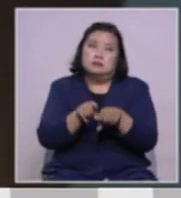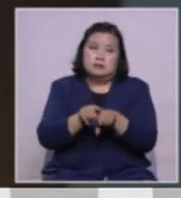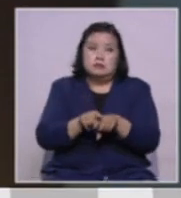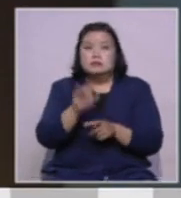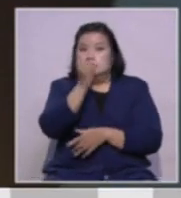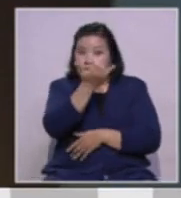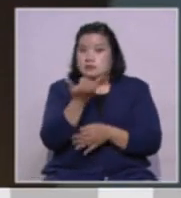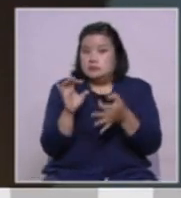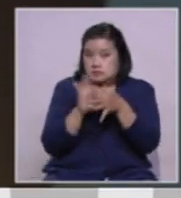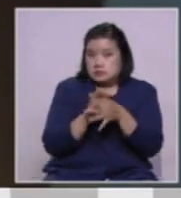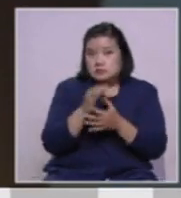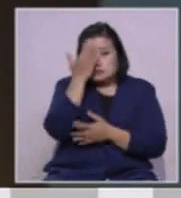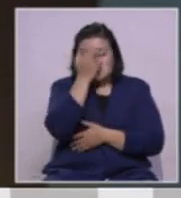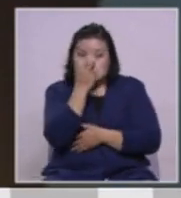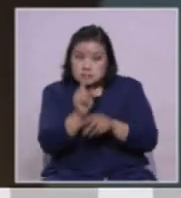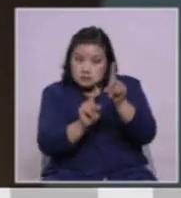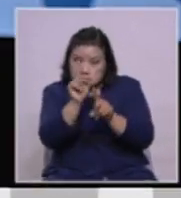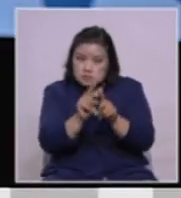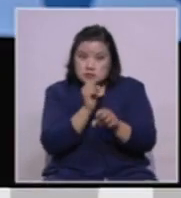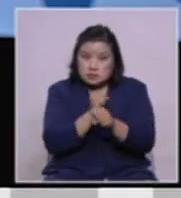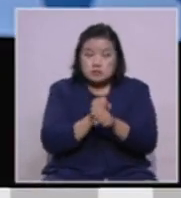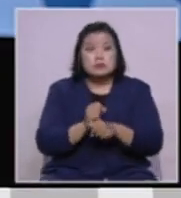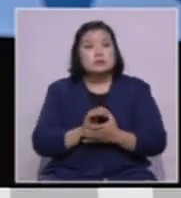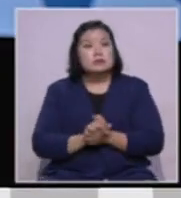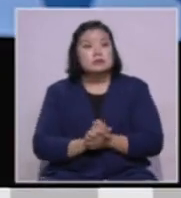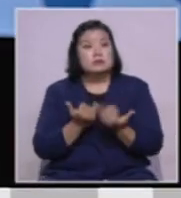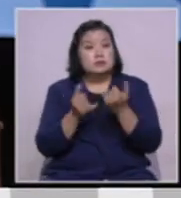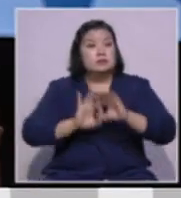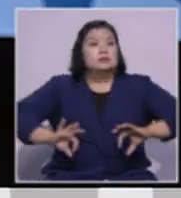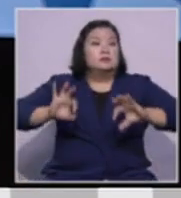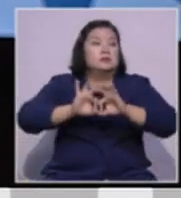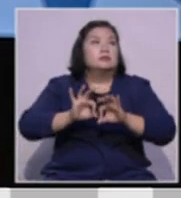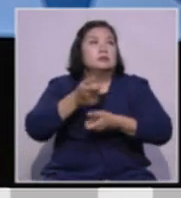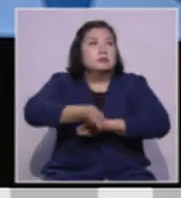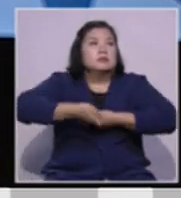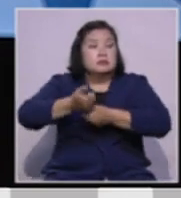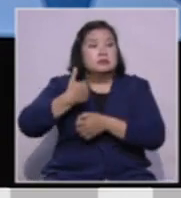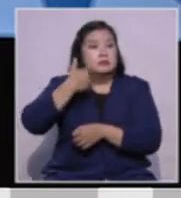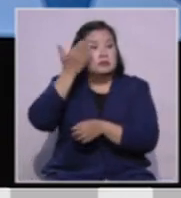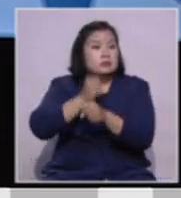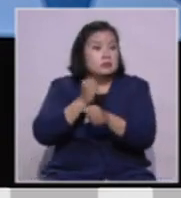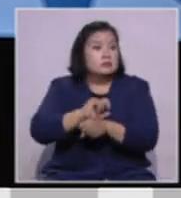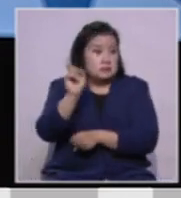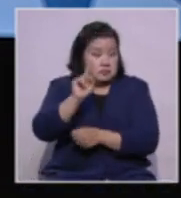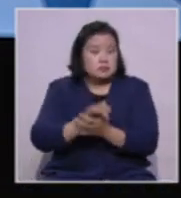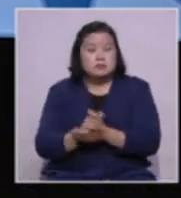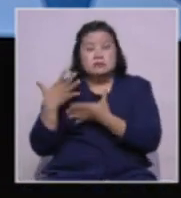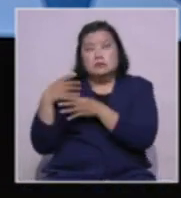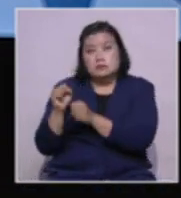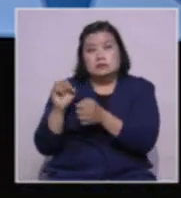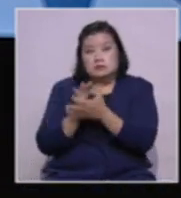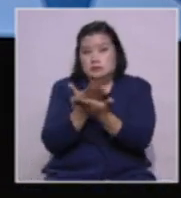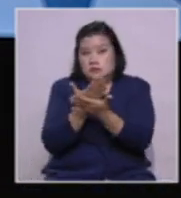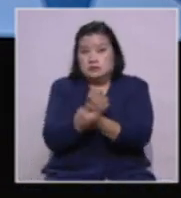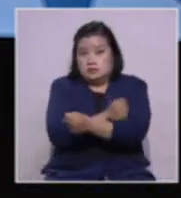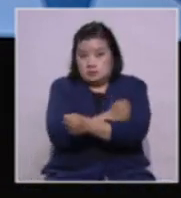ข้องกับเรื่องการวัดฝีมือ ผมว่าสาระสำคัญตอนนี้คือนโยบายกระทรวงเกษตรจะ เอามายังไง เรื่องประชาธิปัตย์ชูเรื่องประกันรายได ้คร ับแล้วประชาธิปัตย์เ